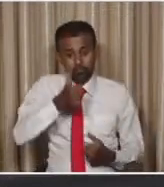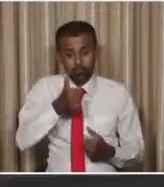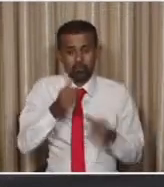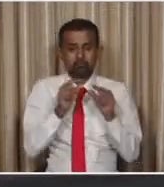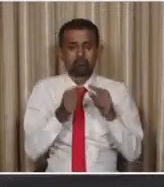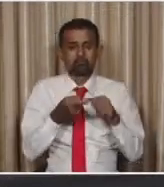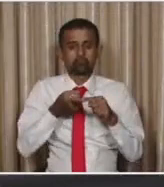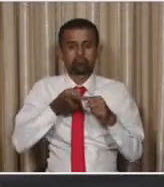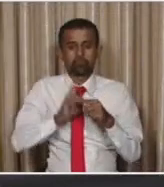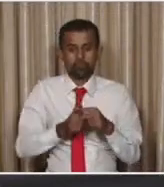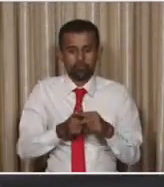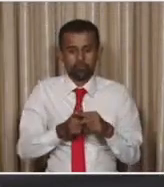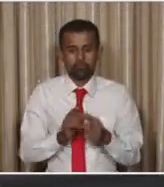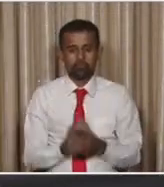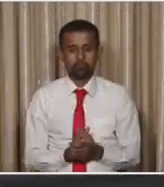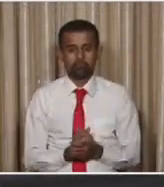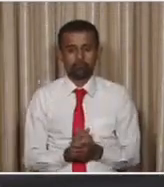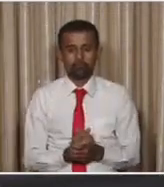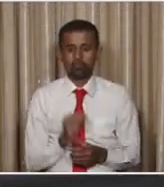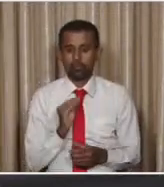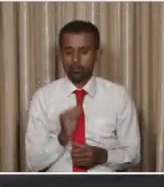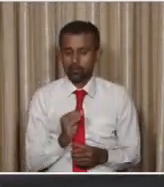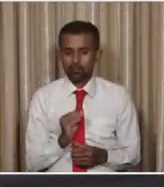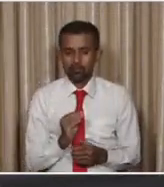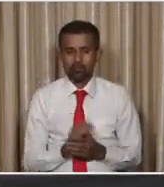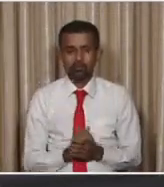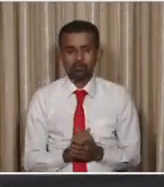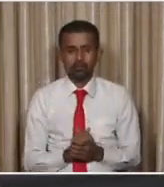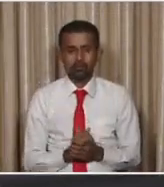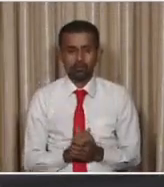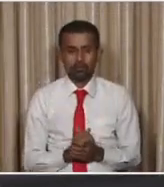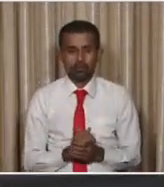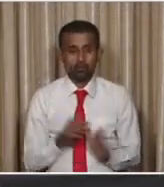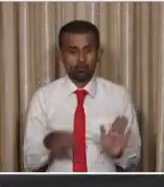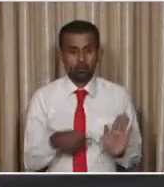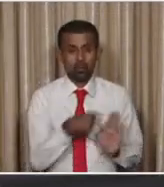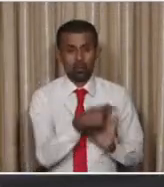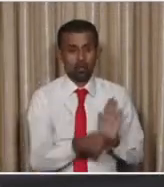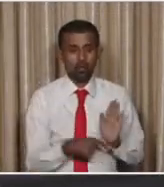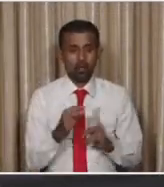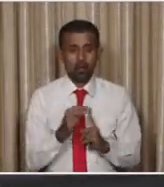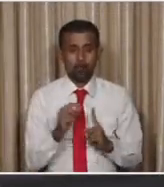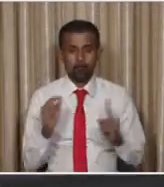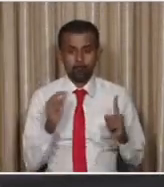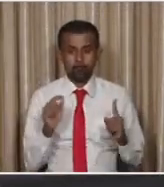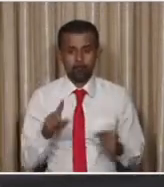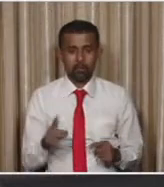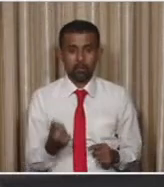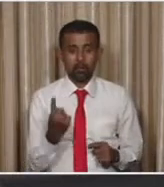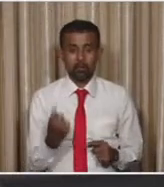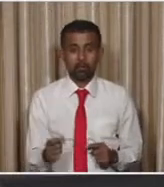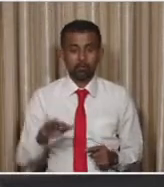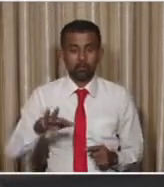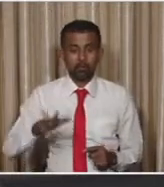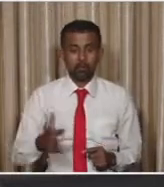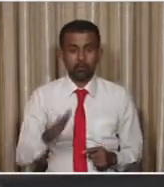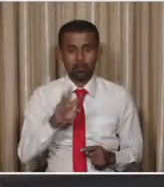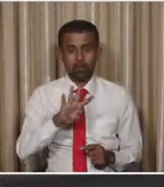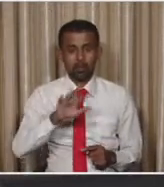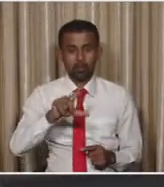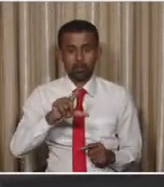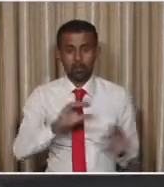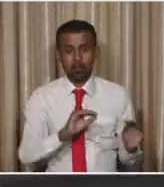නිර්වචනය. නමුත් මේ ශ්‍රී ලංකා පාර්ලිමේන්තුවේ 1947න් පස්සේ මේ